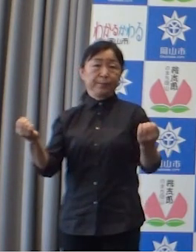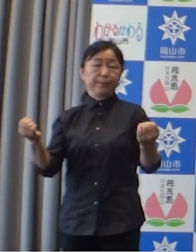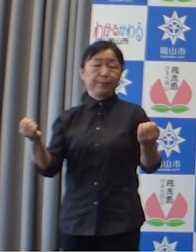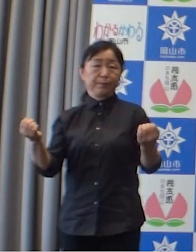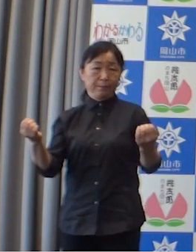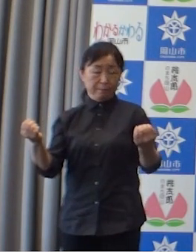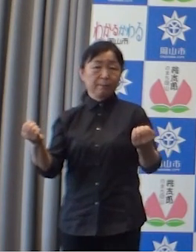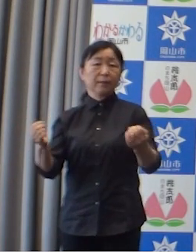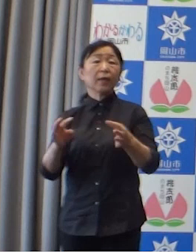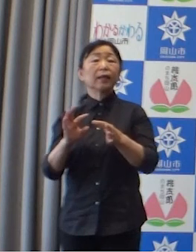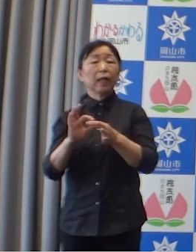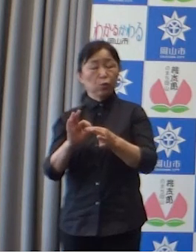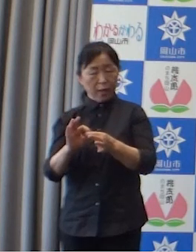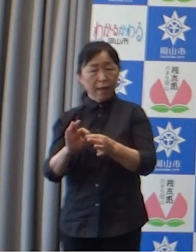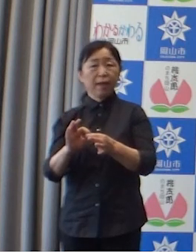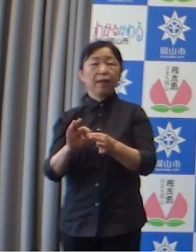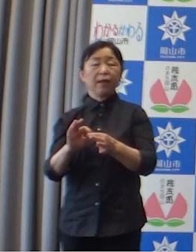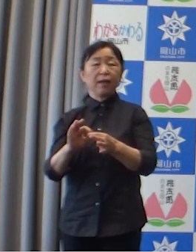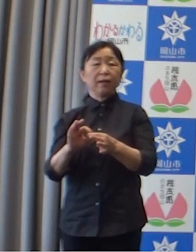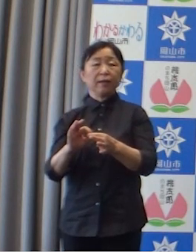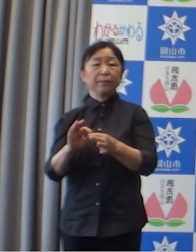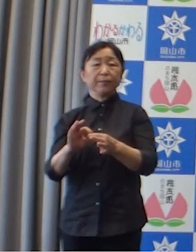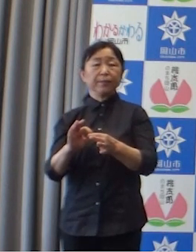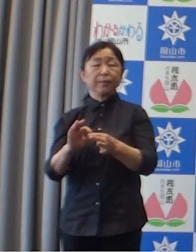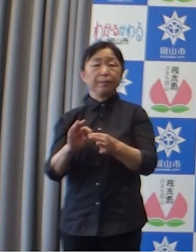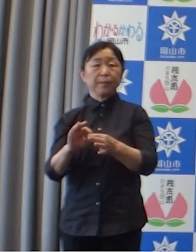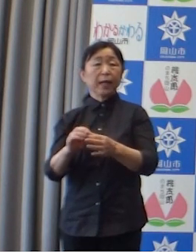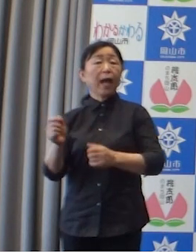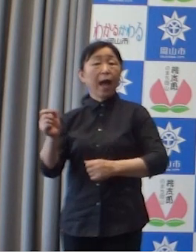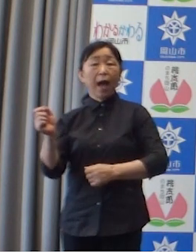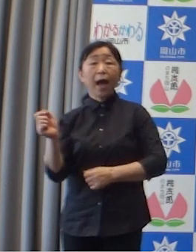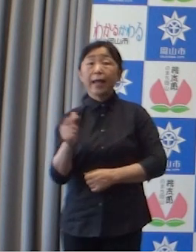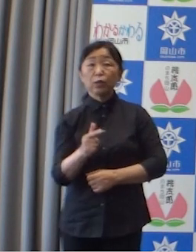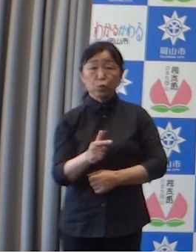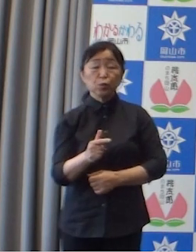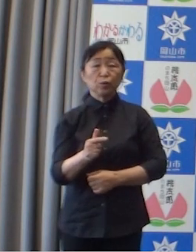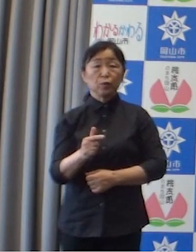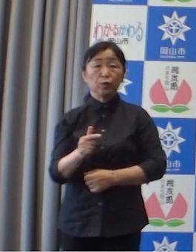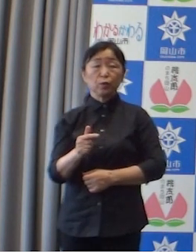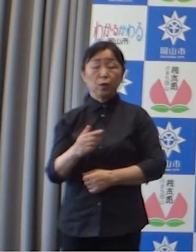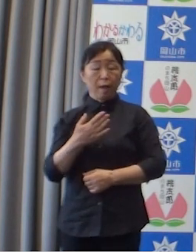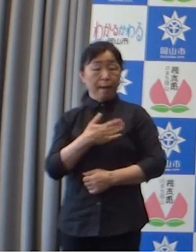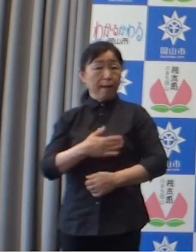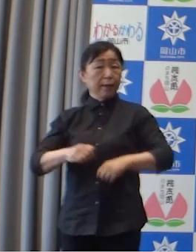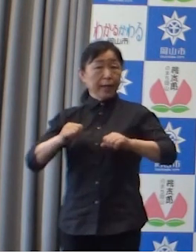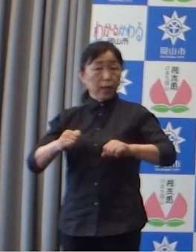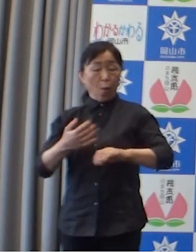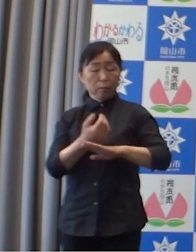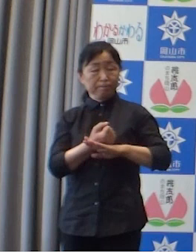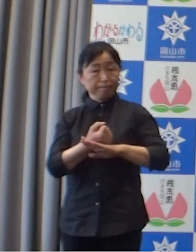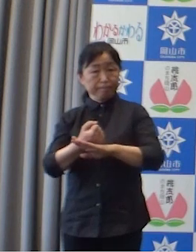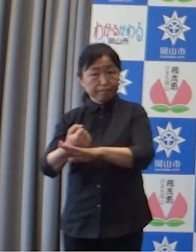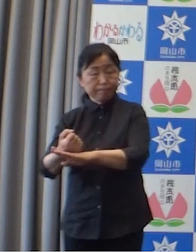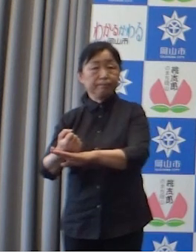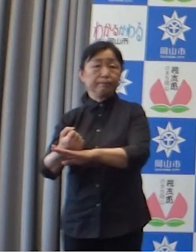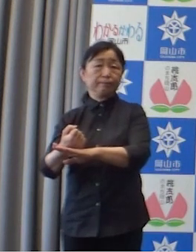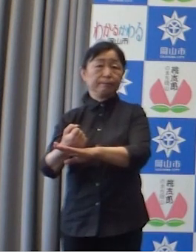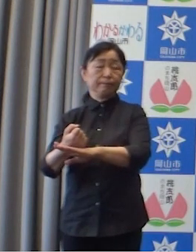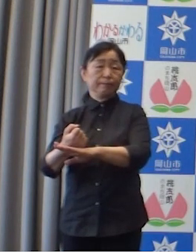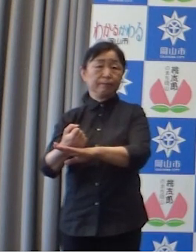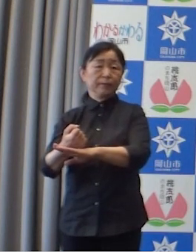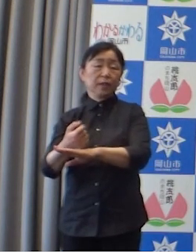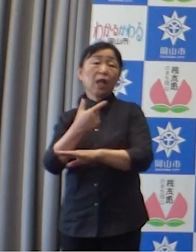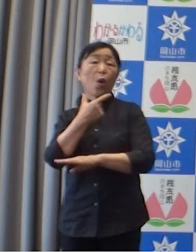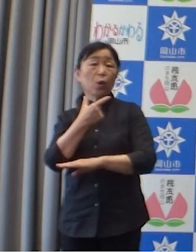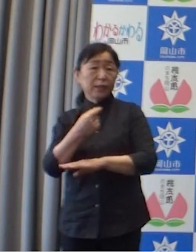から、我々として、早くこういう健康習慣を身につけていただ